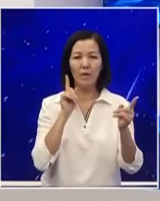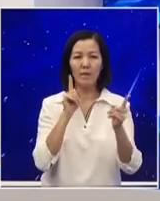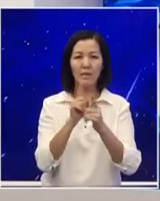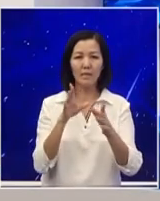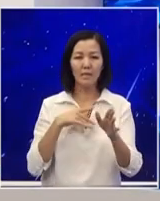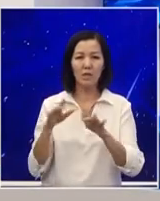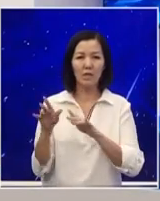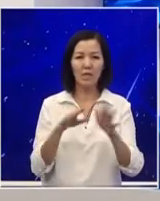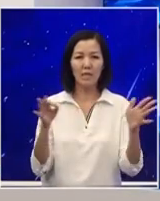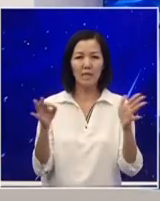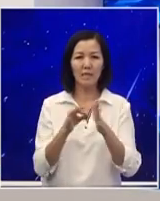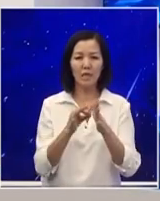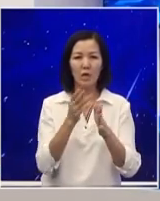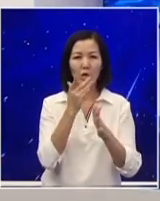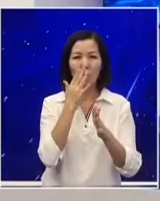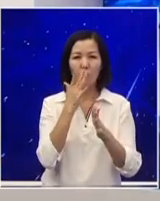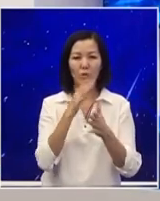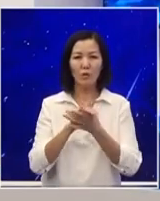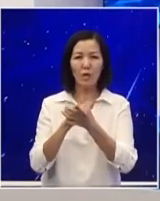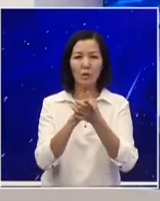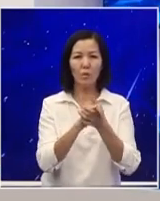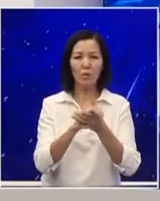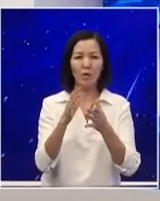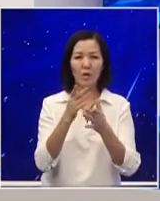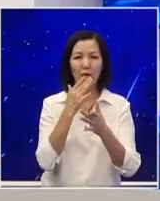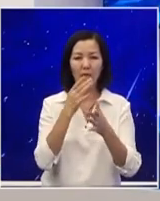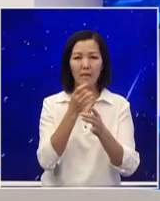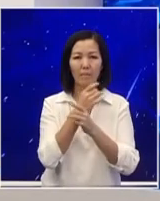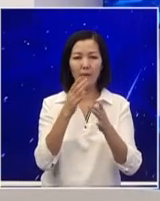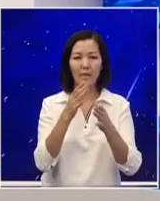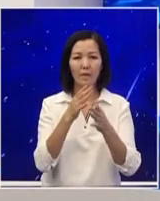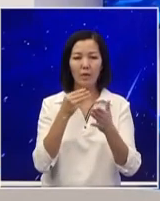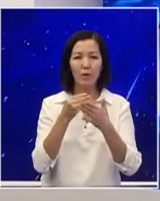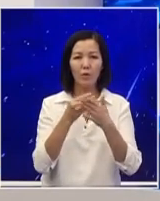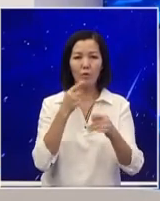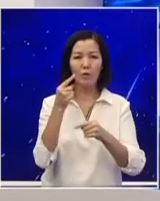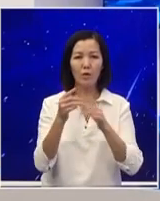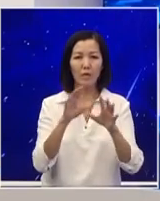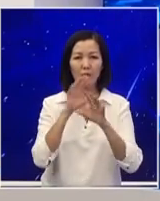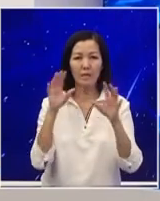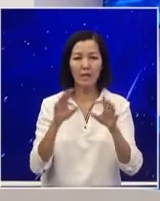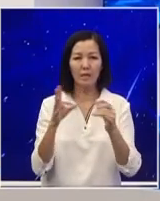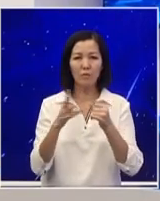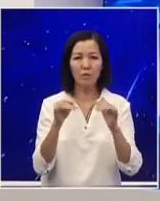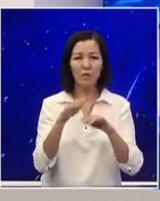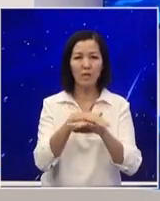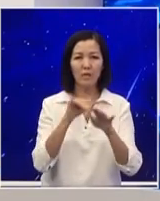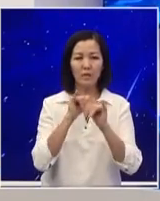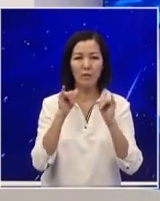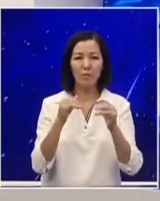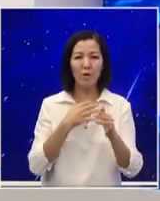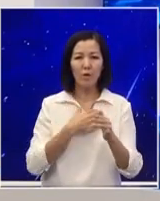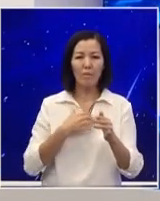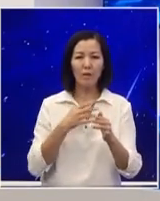жүздесті. Шараның мақсаты ұлт пен ұлыс татулығы, этномәдени құндылықтарды сақтау. Ел мен жер дамуында маңызды рөл